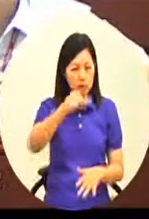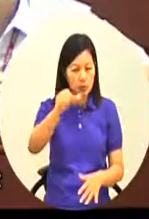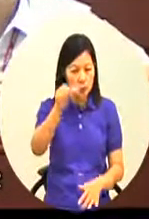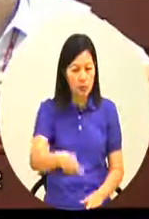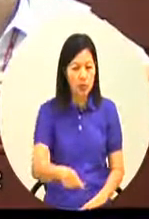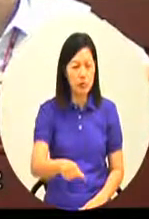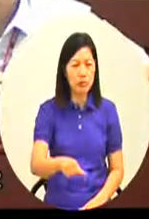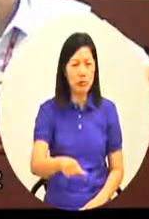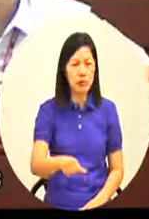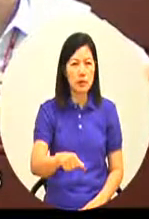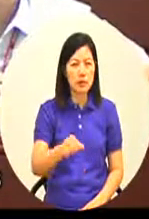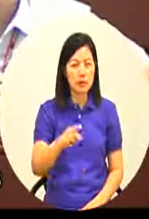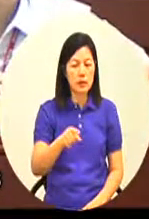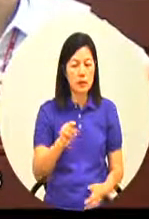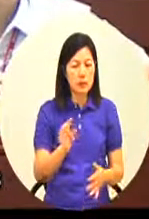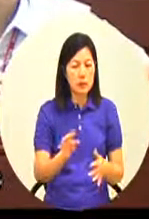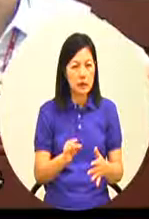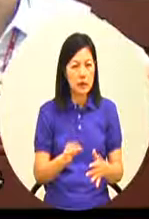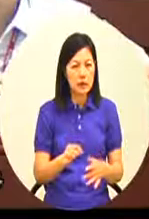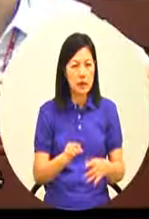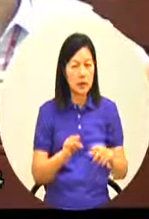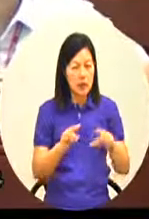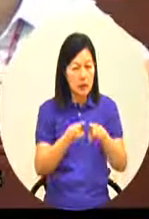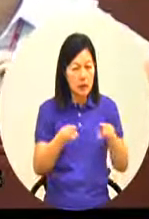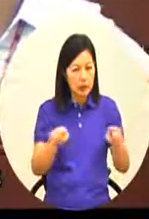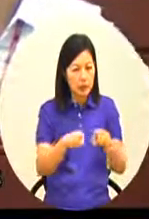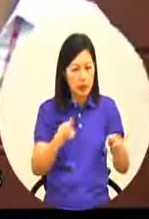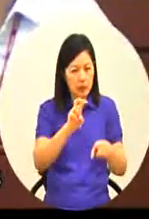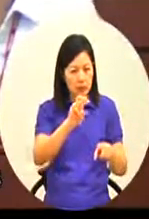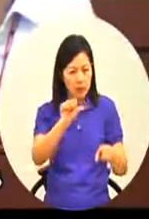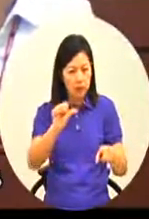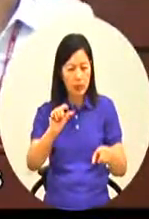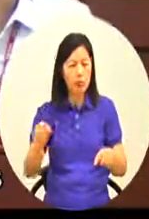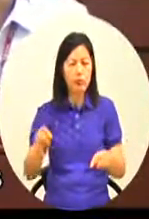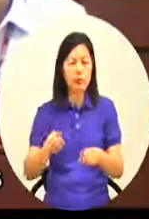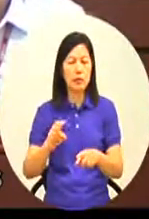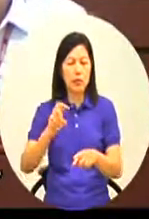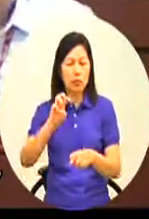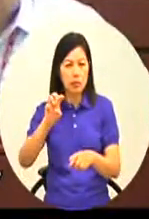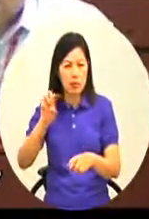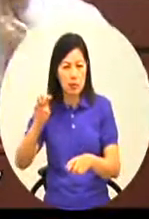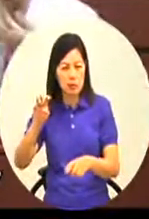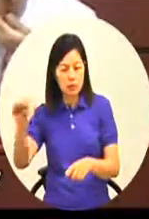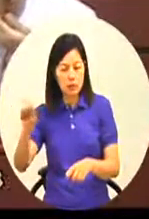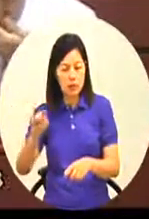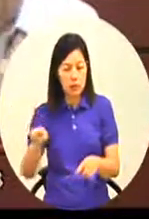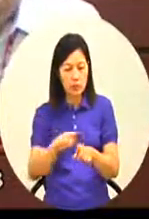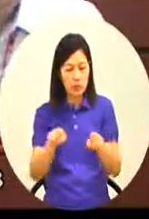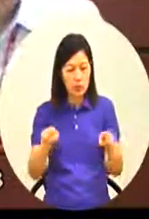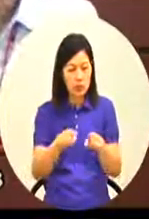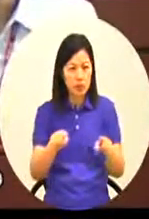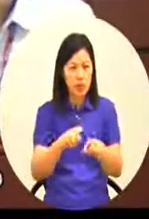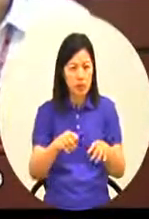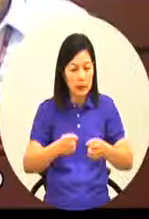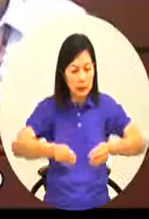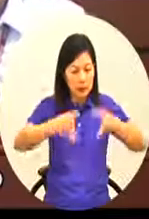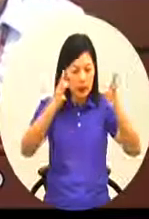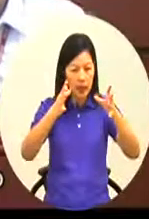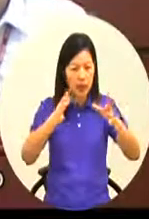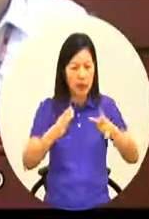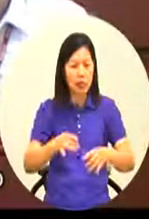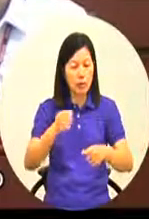们是所谓的采用大概25坪到30坪这样子的一个大楼， 的租金的水准在打折，所以弄一个5000块。